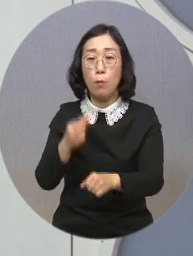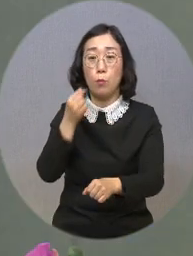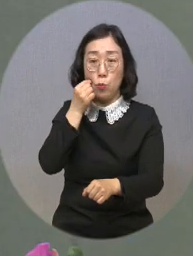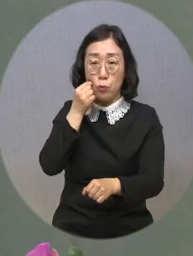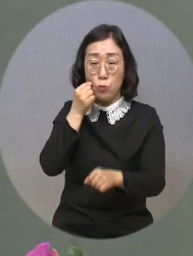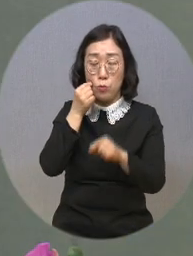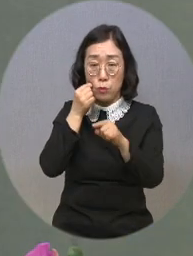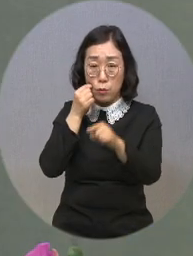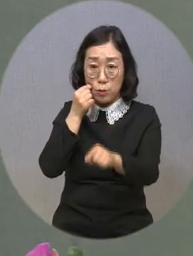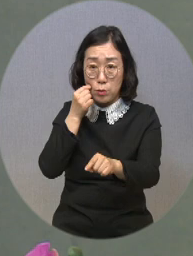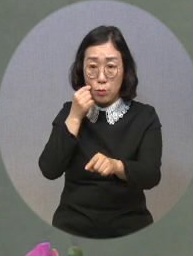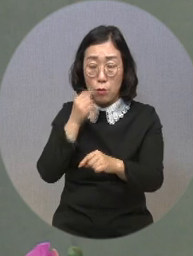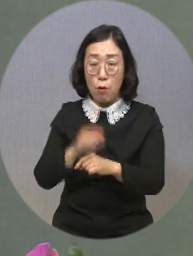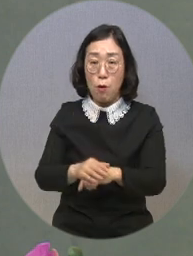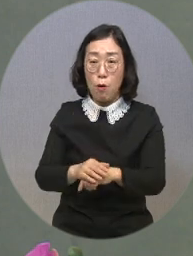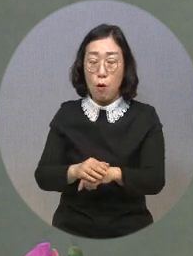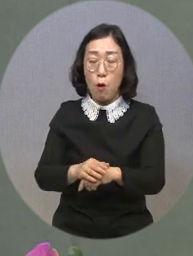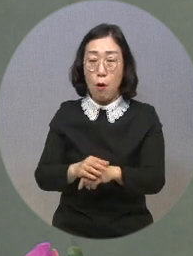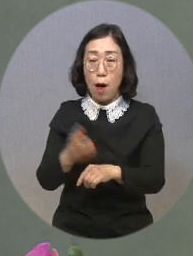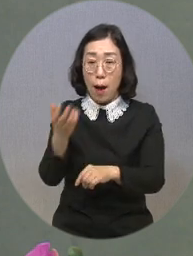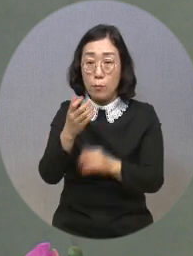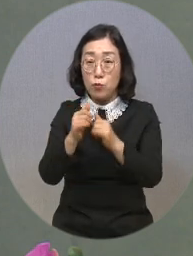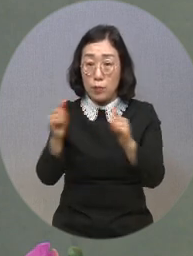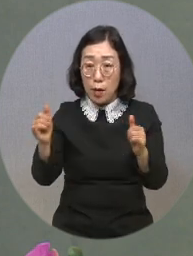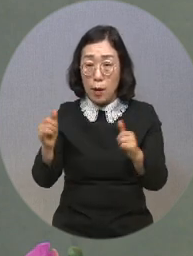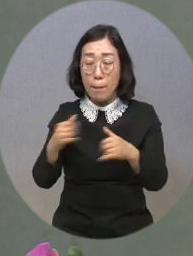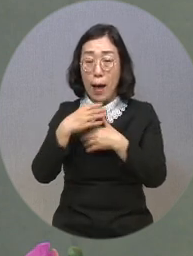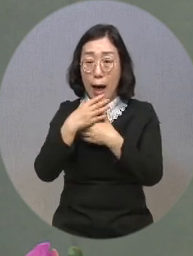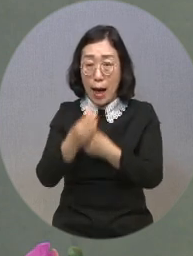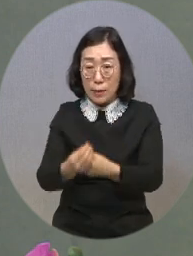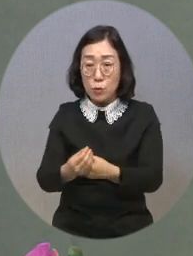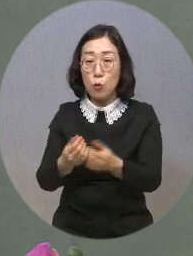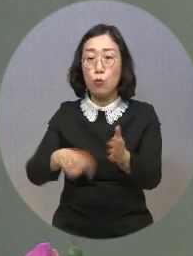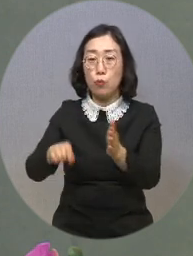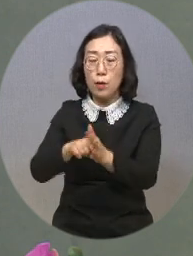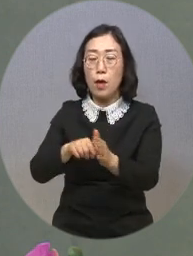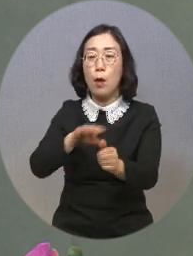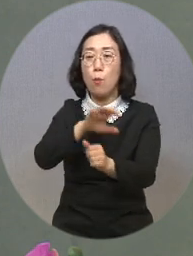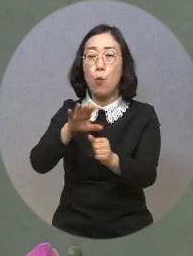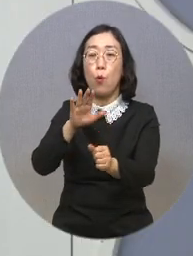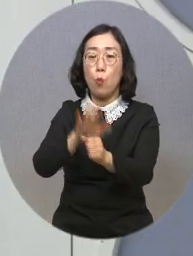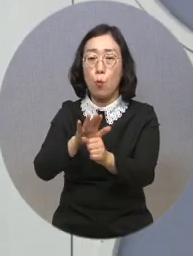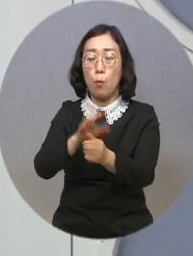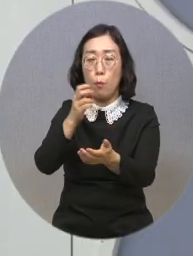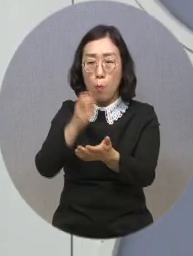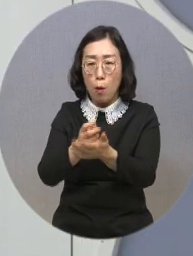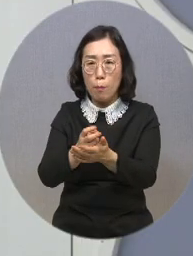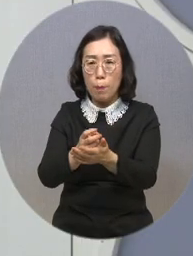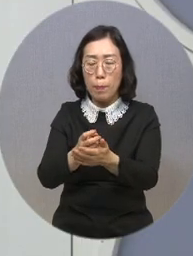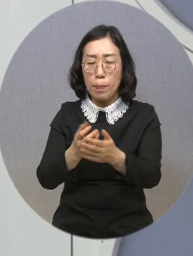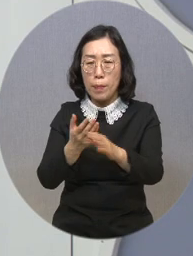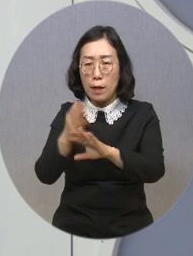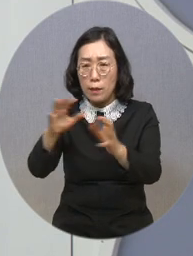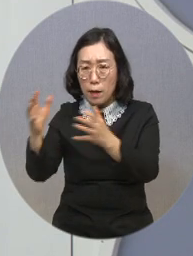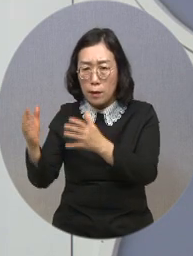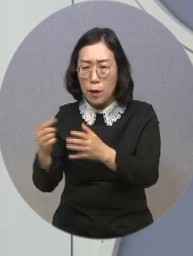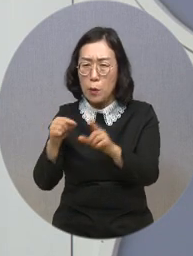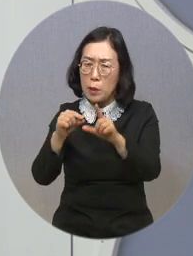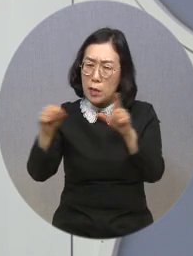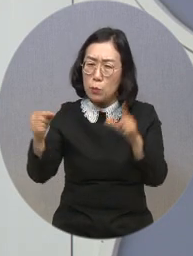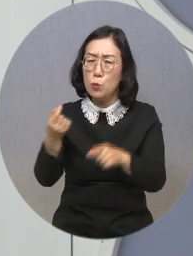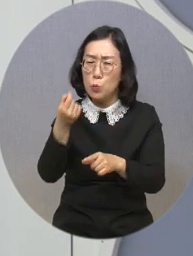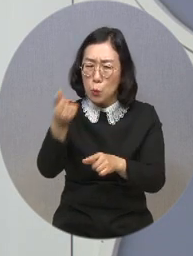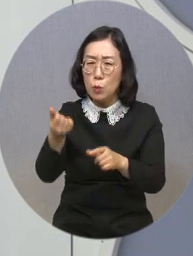보니까 환자 안전법을 제정한 나라들이 몇 나라밖에 없더라고요. 예. 미국이나 이런. 그래서 제가 환자 안전법을 만들어